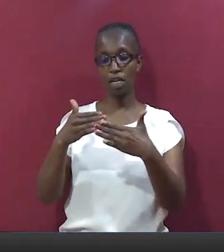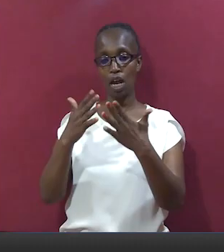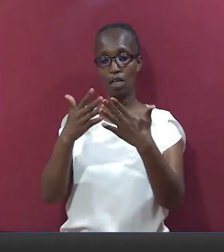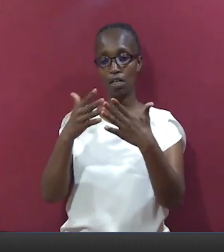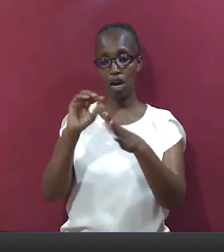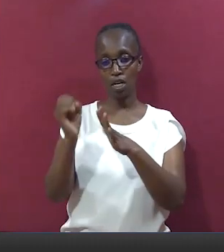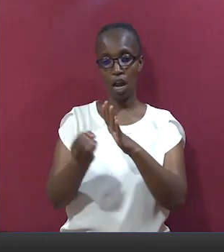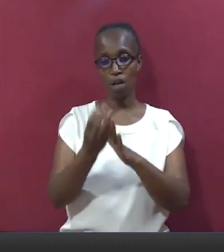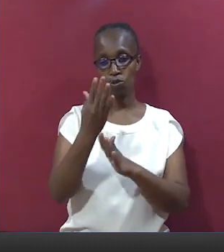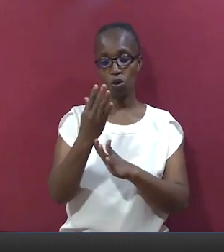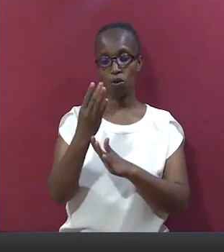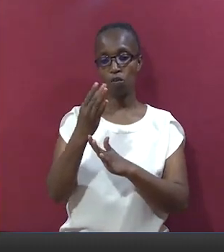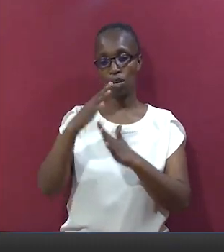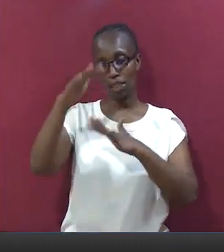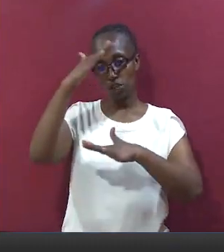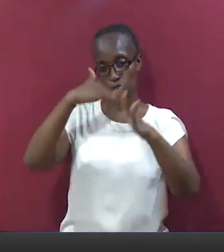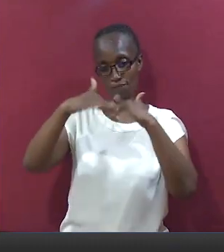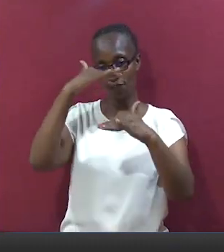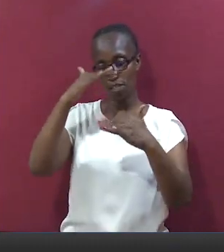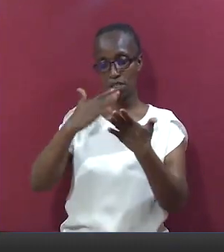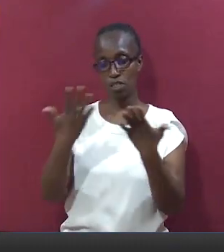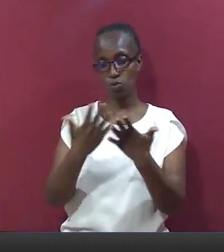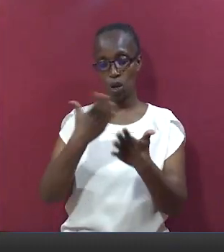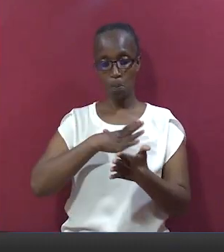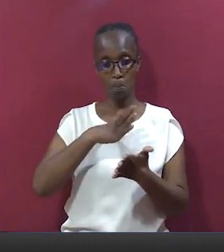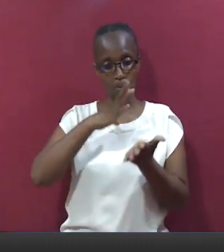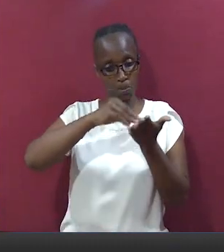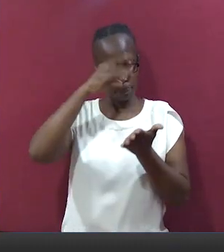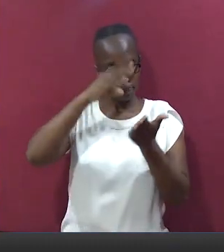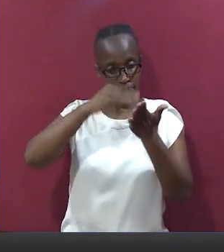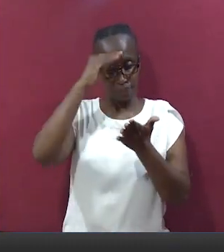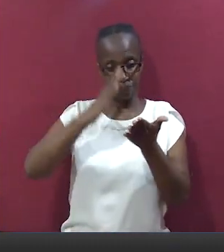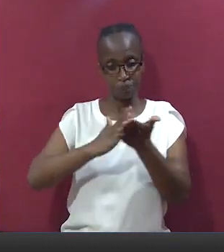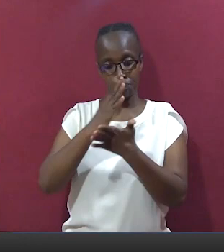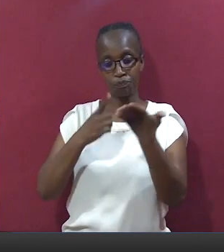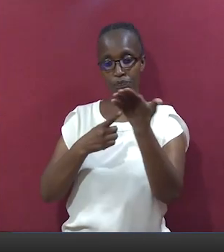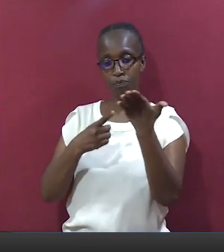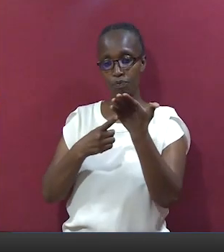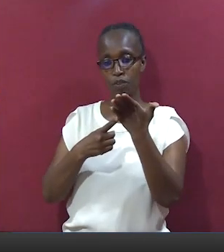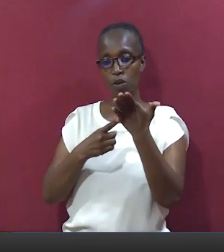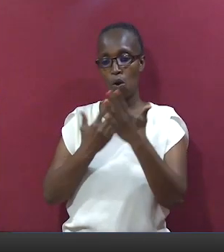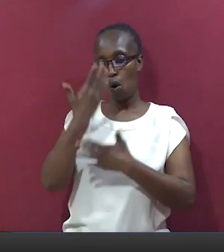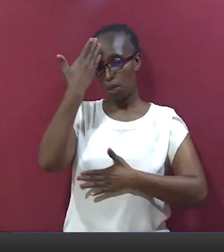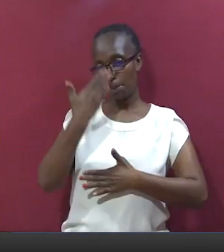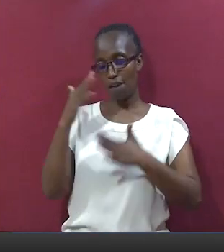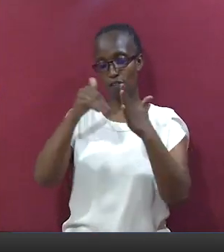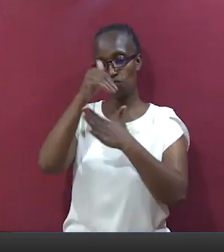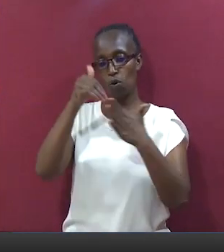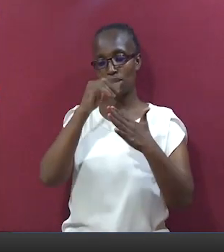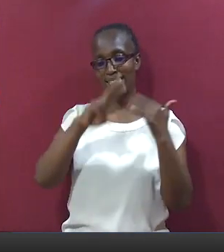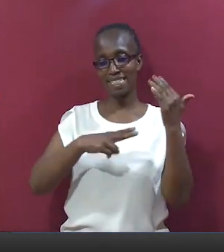Kenya ambacho kitatoa mafunzo yake kupitia njia ya kidijitali. On behalf of all the stakeholders, long